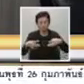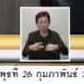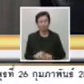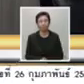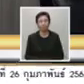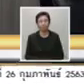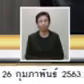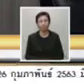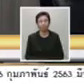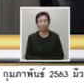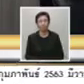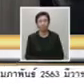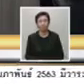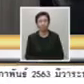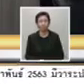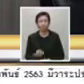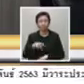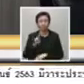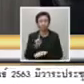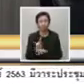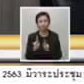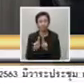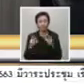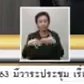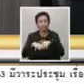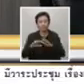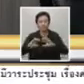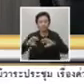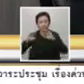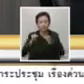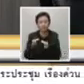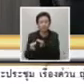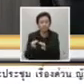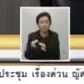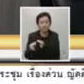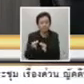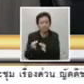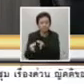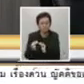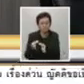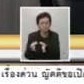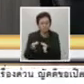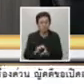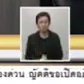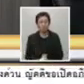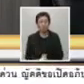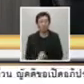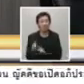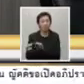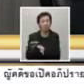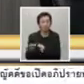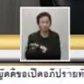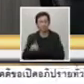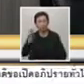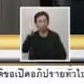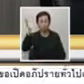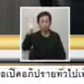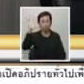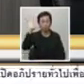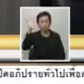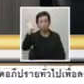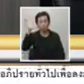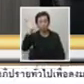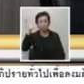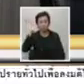ที่ท่านประธานวิปรัฐบาลได้ชี้แจงว่าการที่จะอภิปรายในกรณีท่านเส